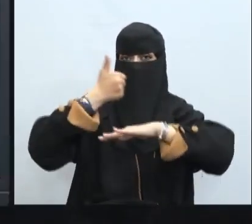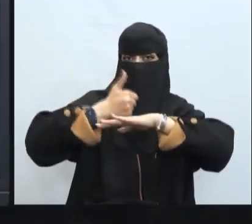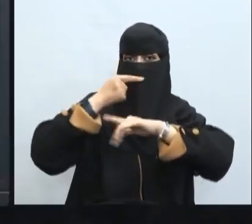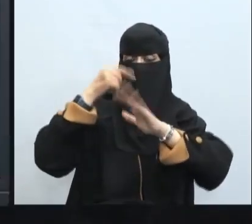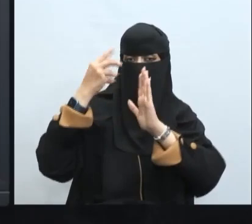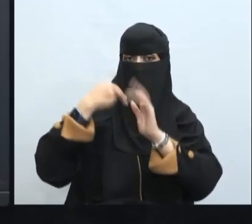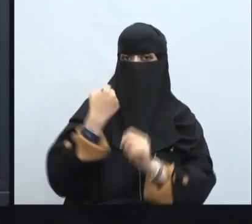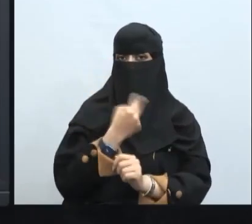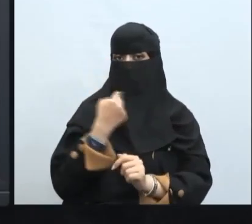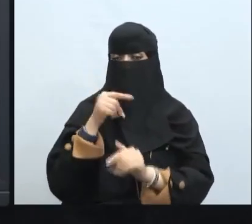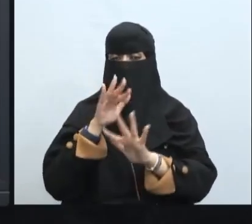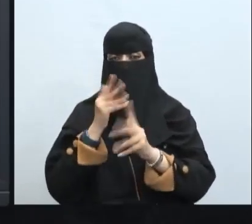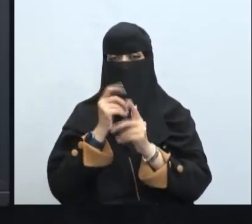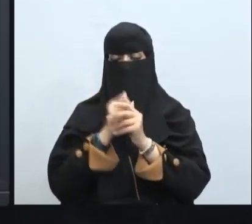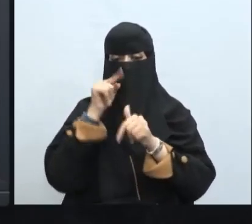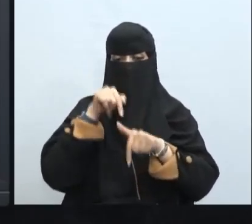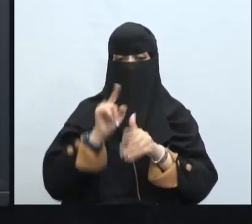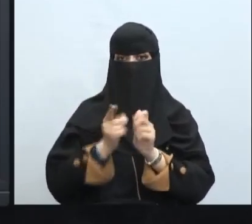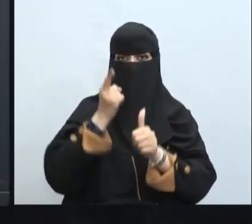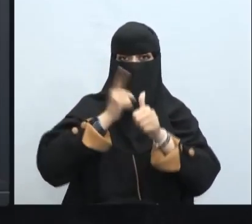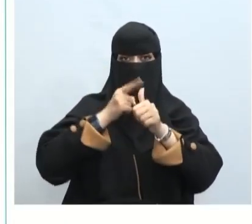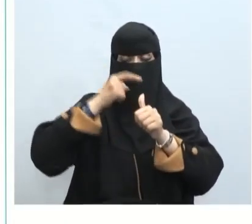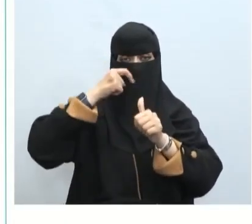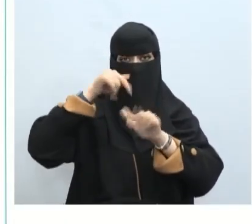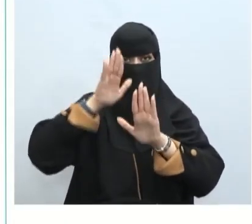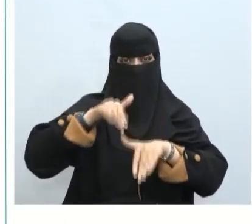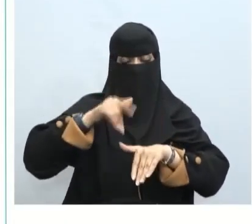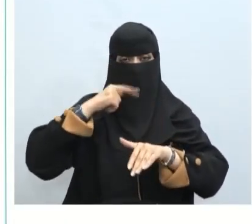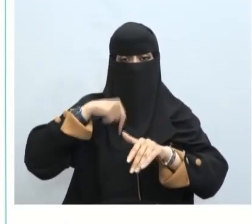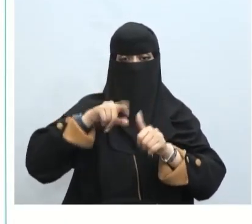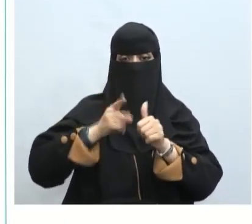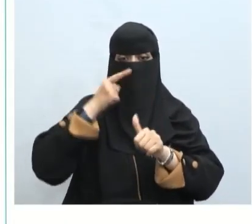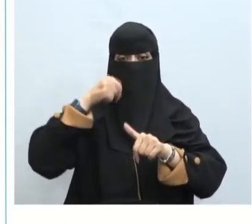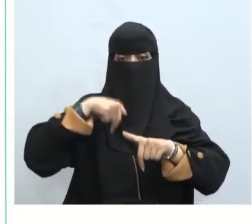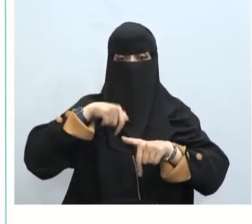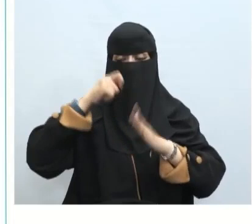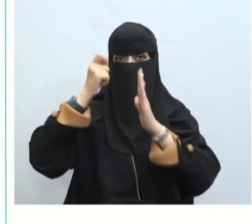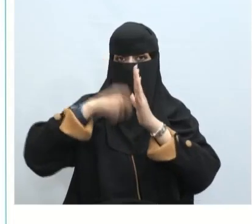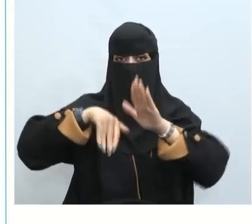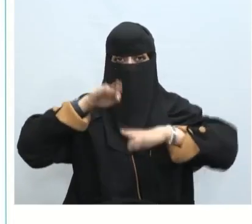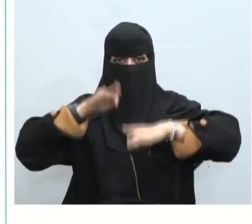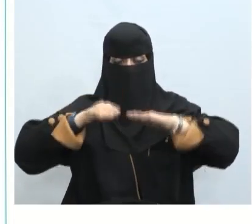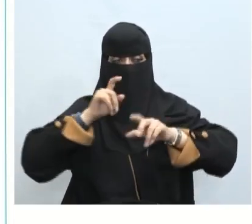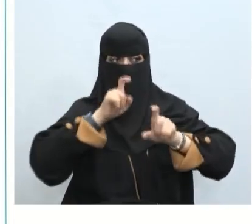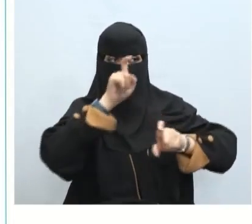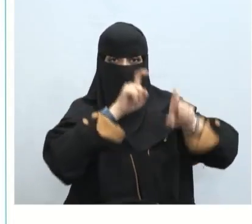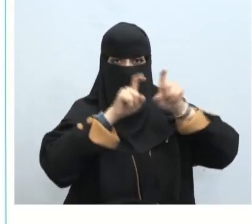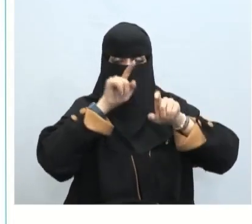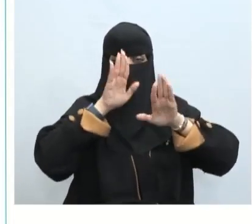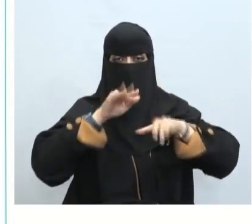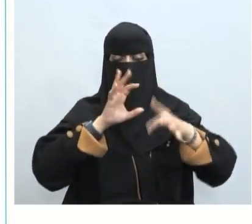هذه الحقوق الحكم بالعدل والشوره والمساواه وفق الشريعه